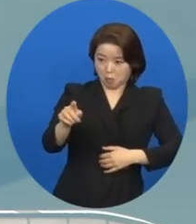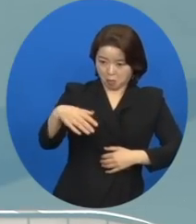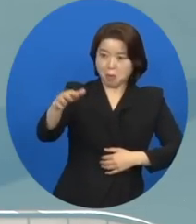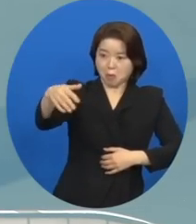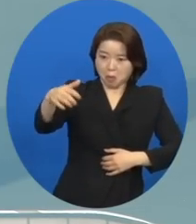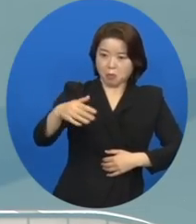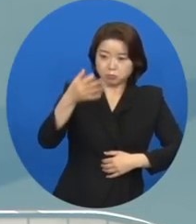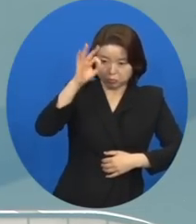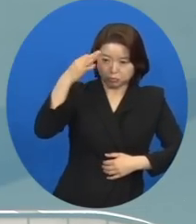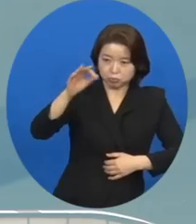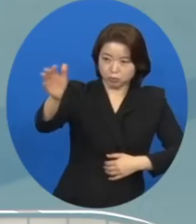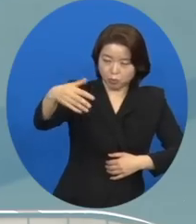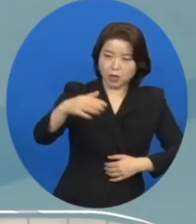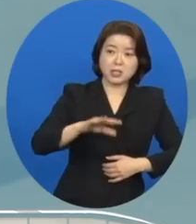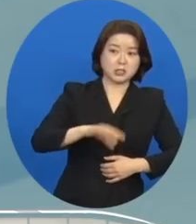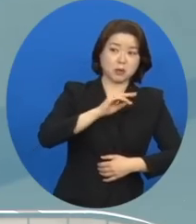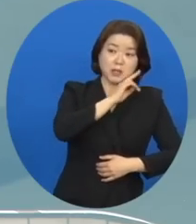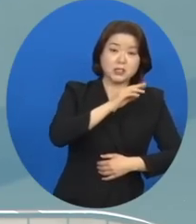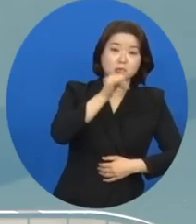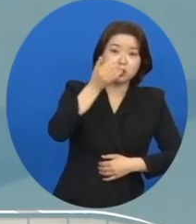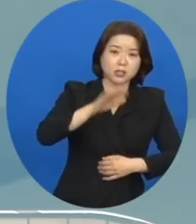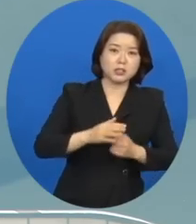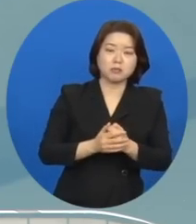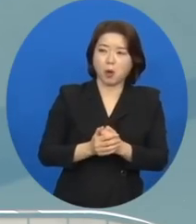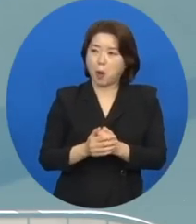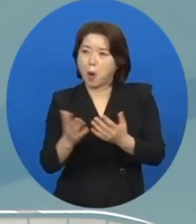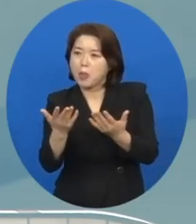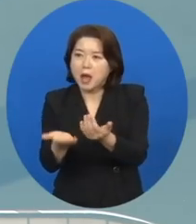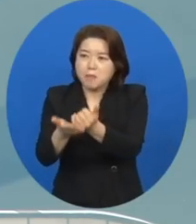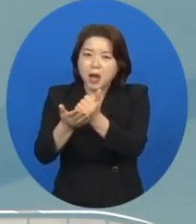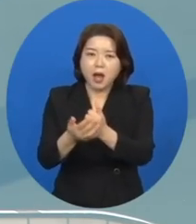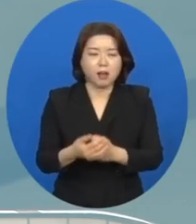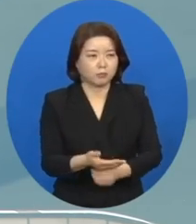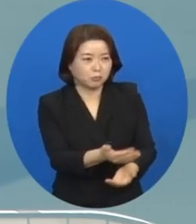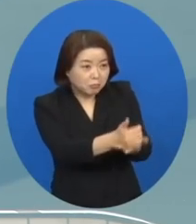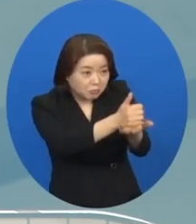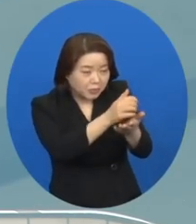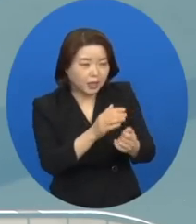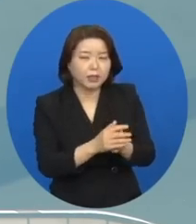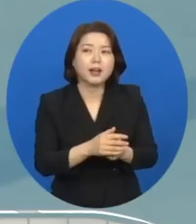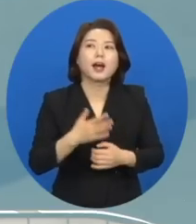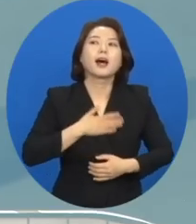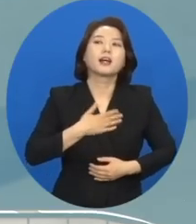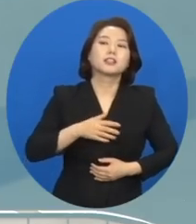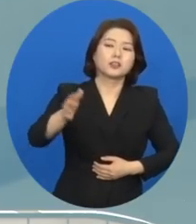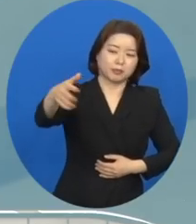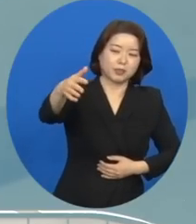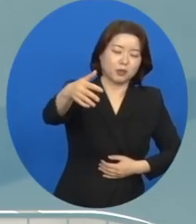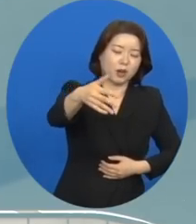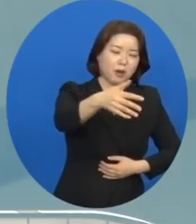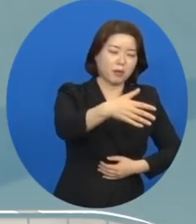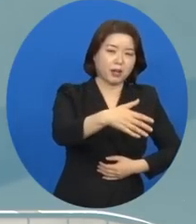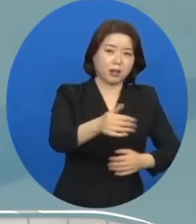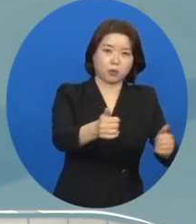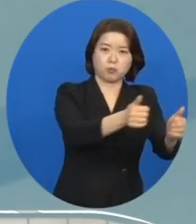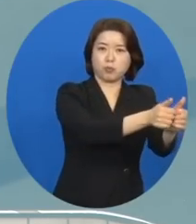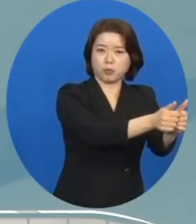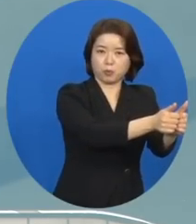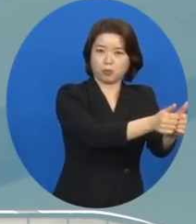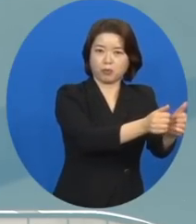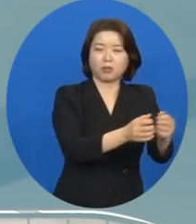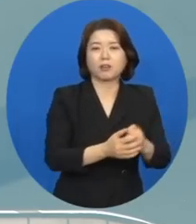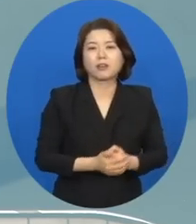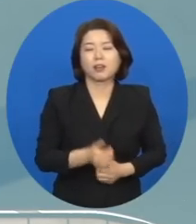인정해요. 처음에는 의심했다가 아 나는 당신이 섬길 겁니다 이러니까 그래 잘했어 이렇게 받아주거든요.